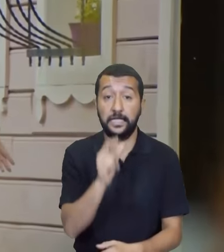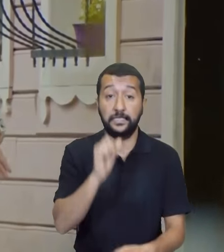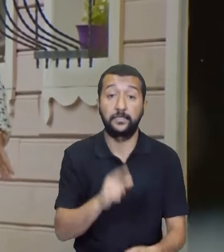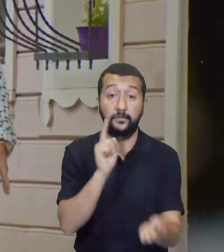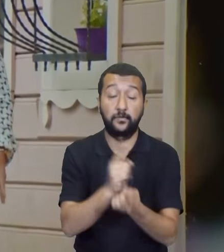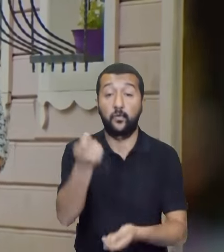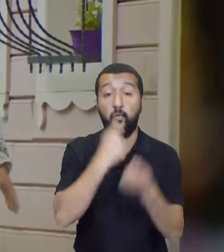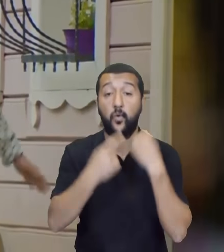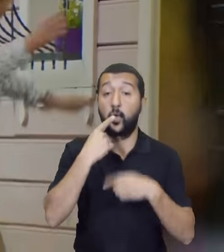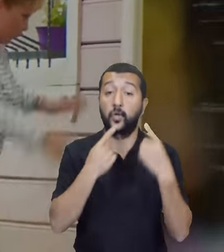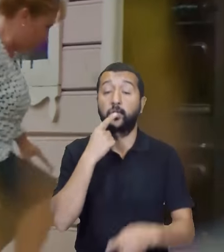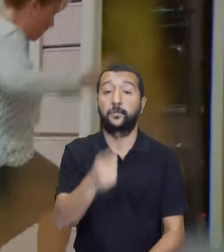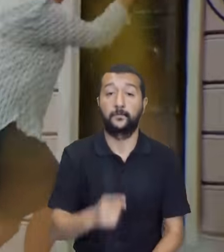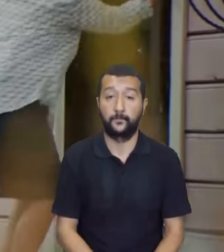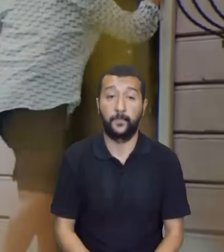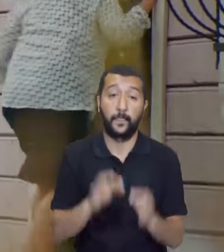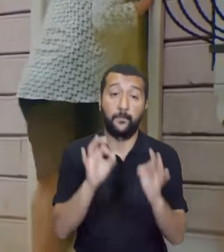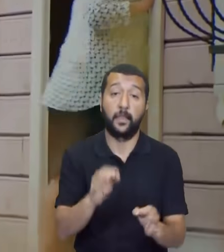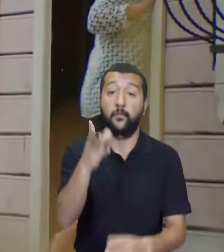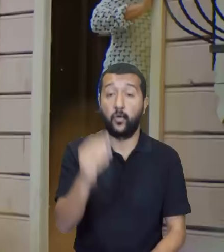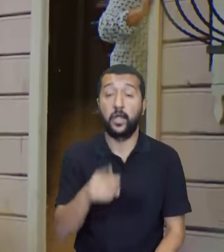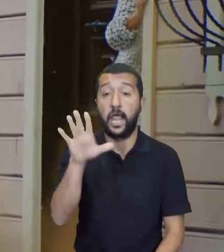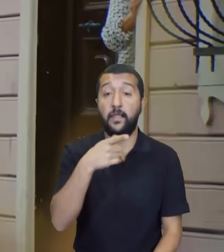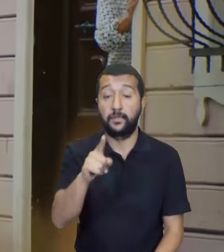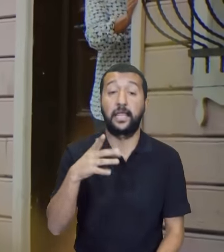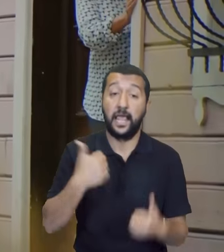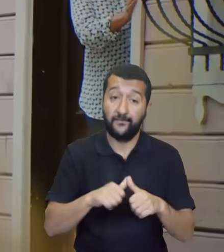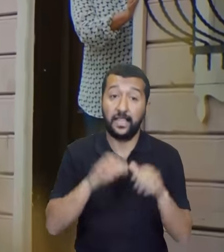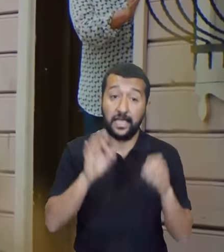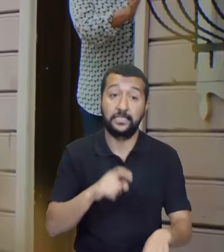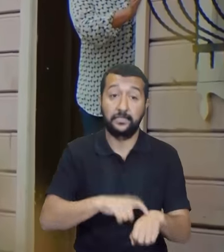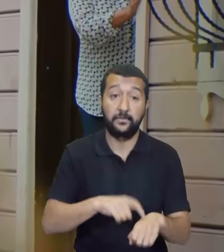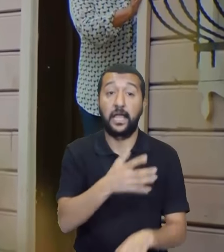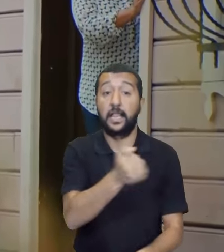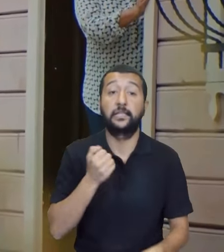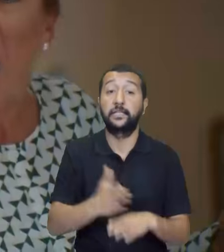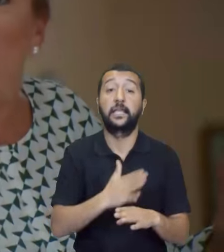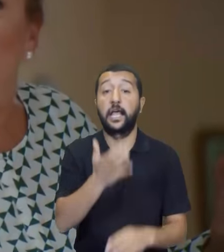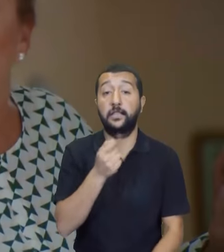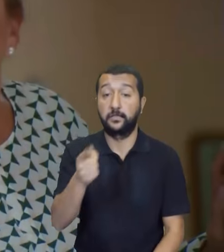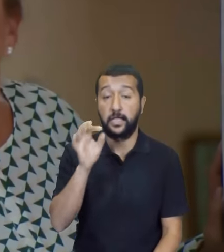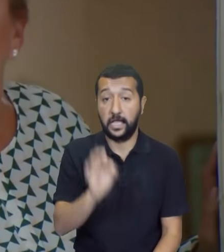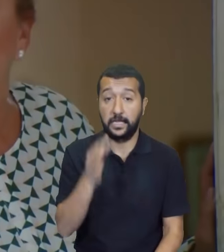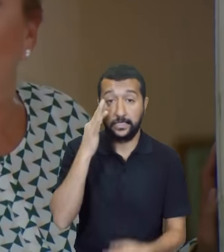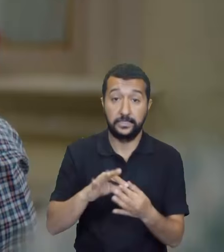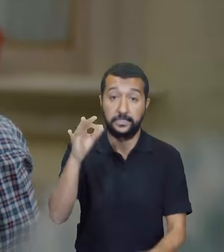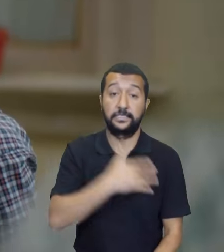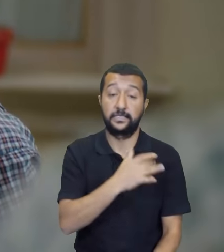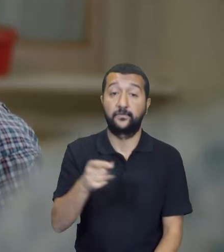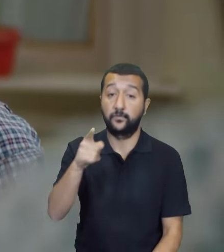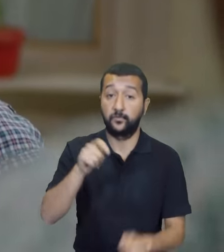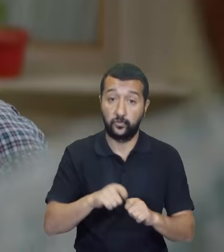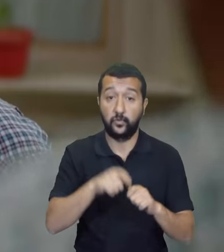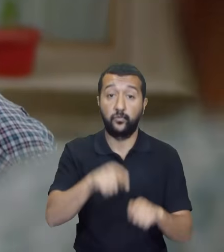geçmiş karşıma pişkin pişkin konuşuyorsun. Madem öyle 50 bin defa istemeye geldi, her defasında içeri aldı. Niye aldın içeri? Al işte, insafsız. Bu